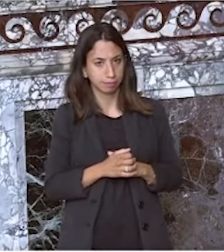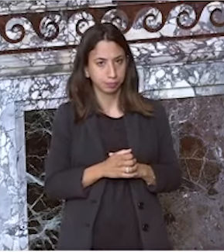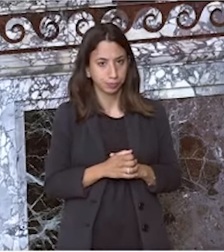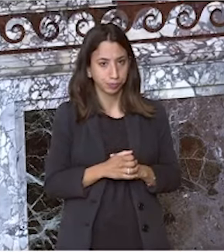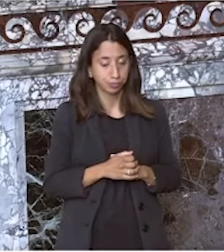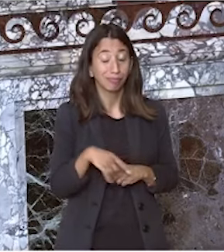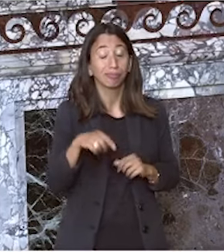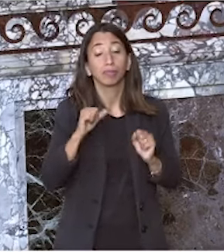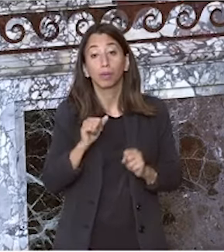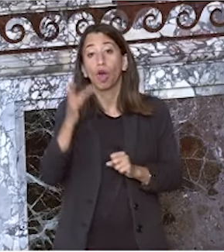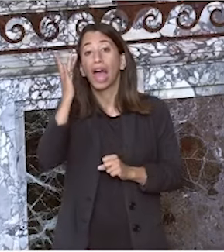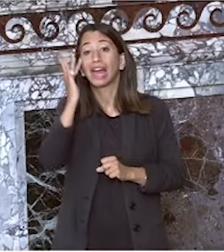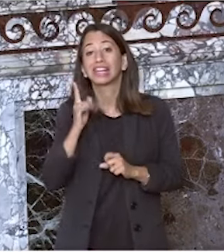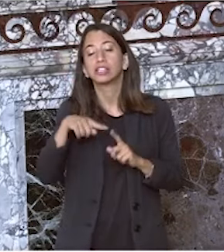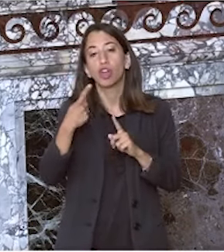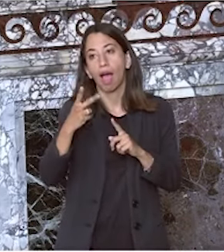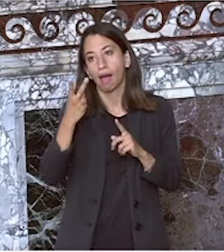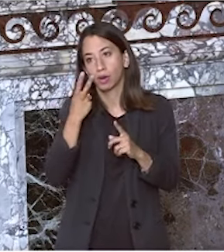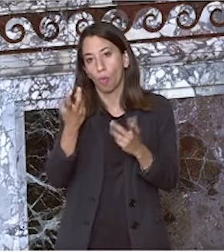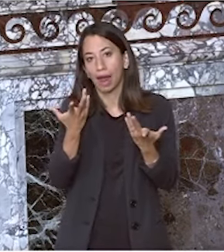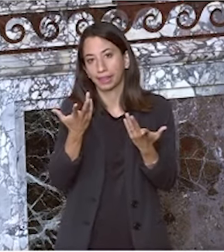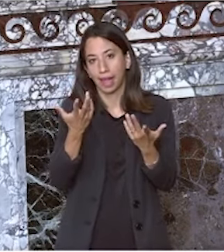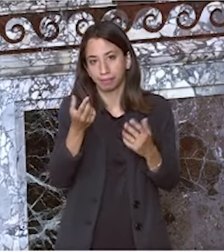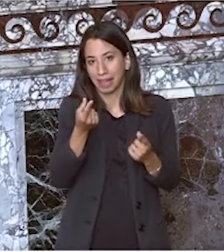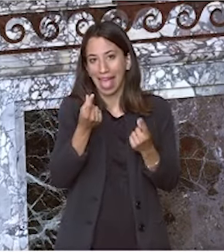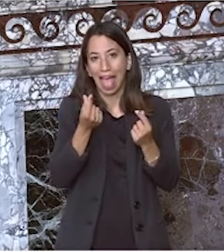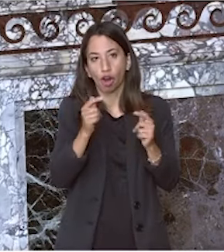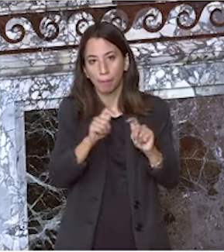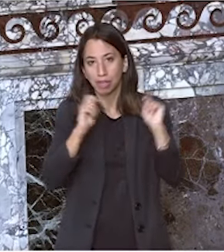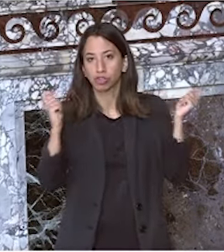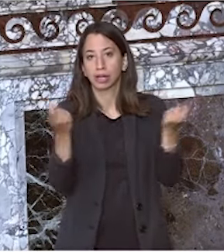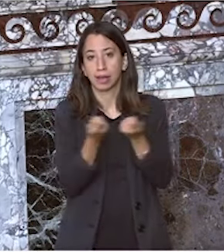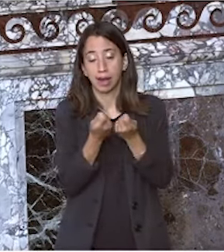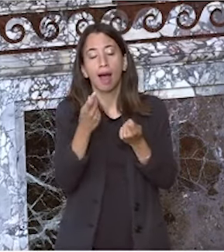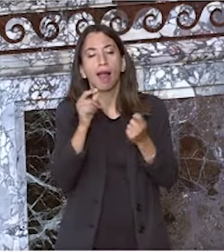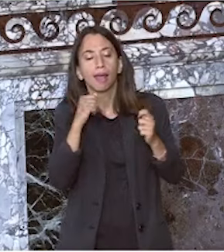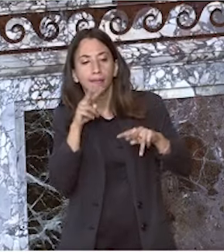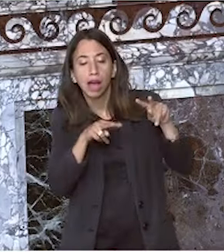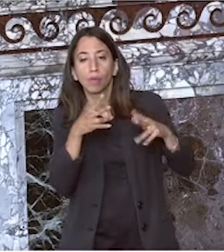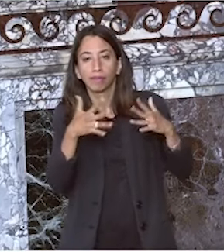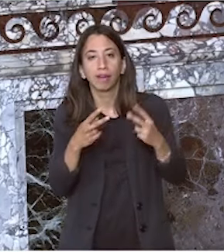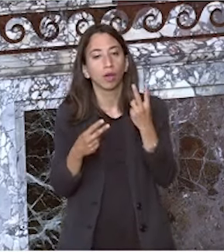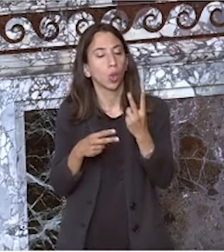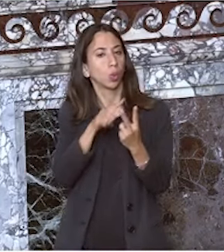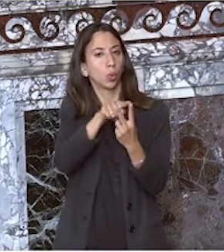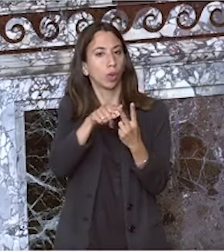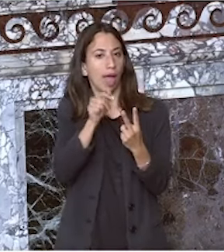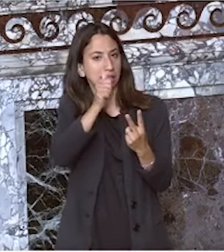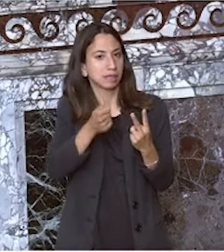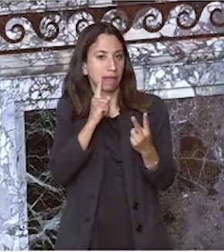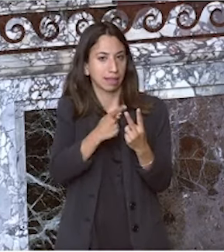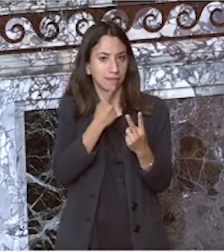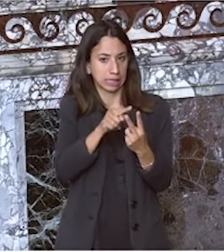Riguardo ai rischi connessi con il quadro macroeconomico, si rilevano due aspetti. Il primo è la qualità del